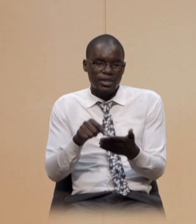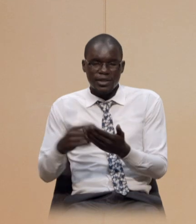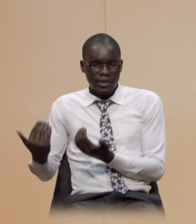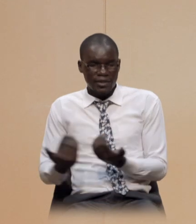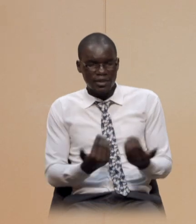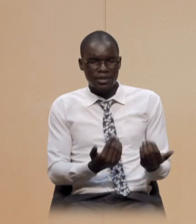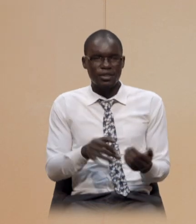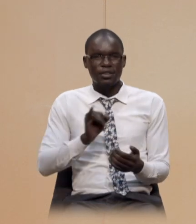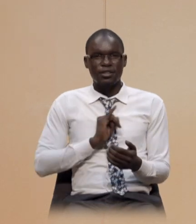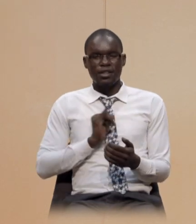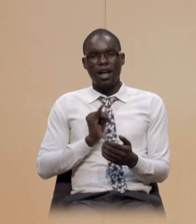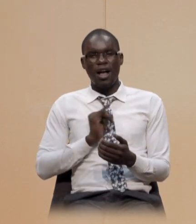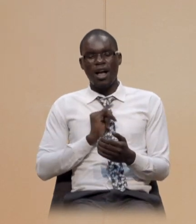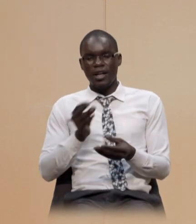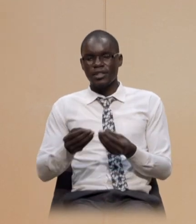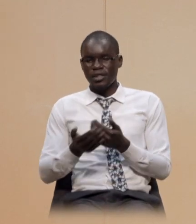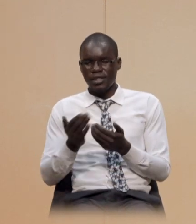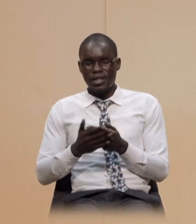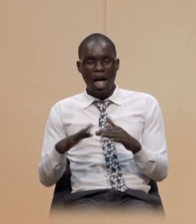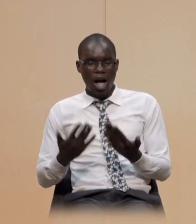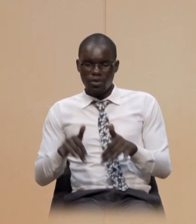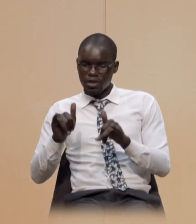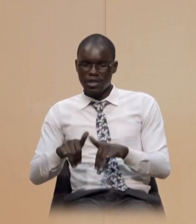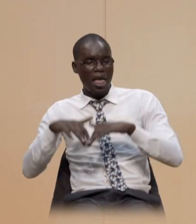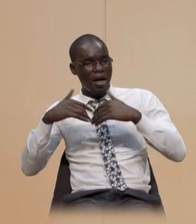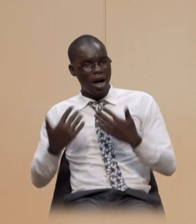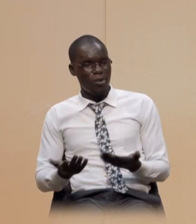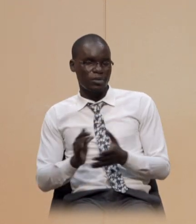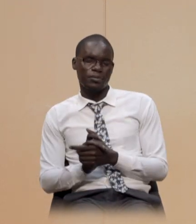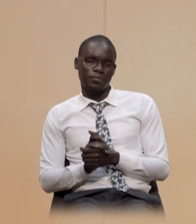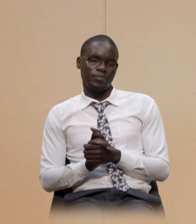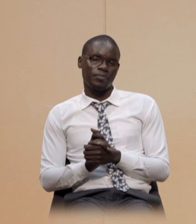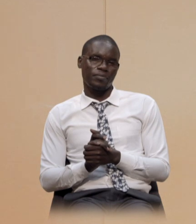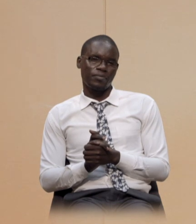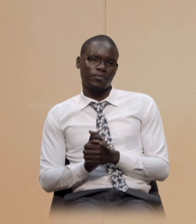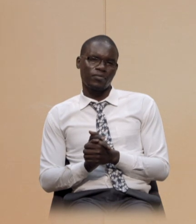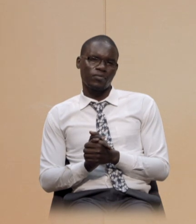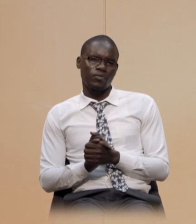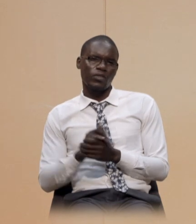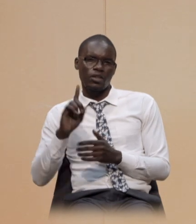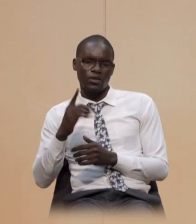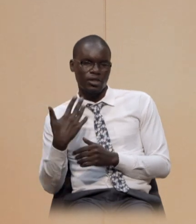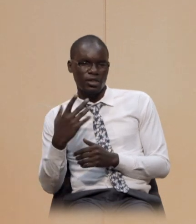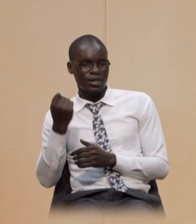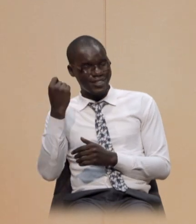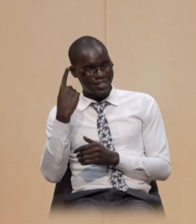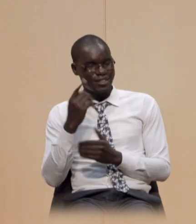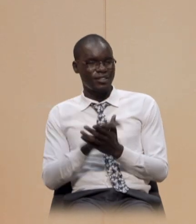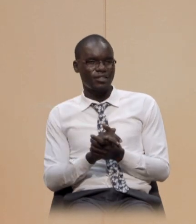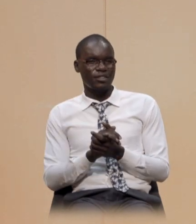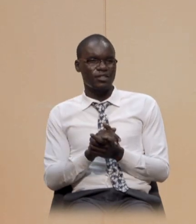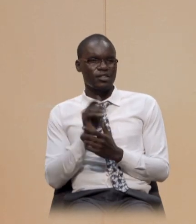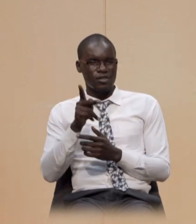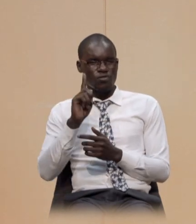wangu, nitawalishaje, wataishi kwa namna gani. Kitu ya kwanza ni lazima tuelewe. Uwe